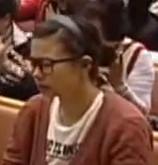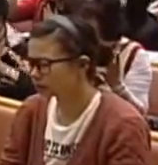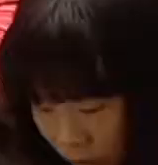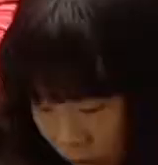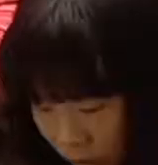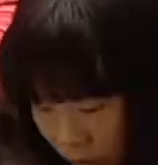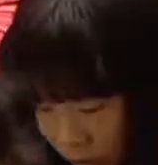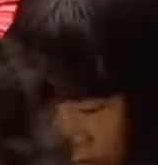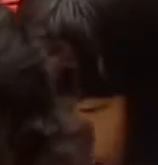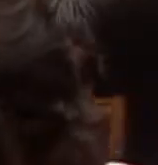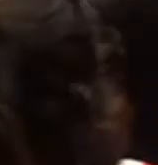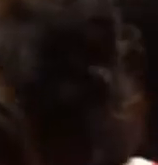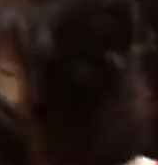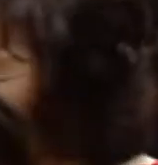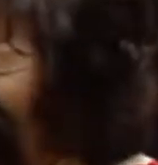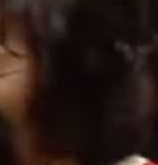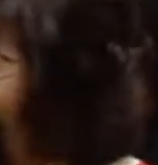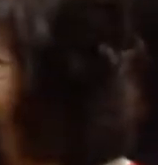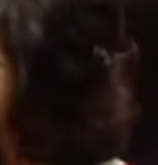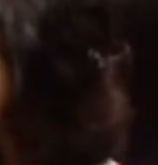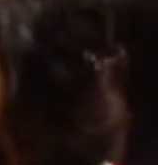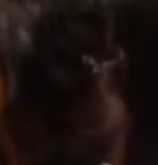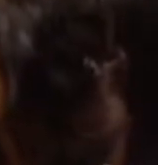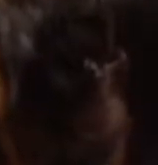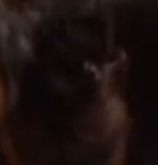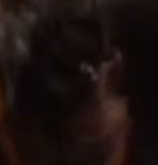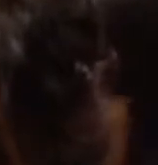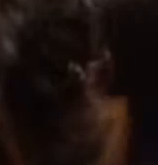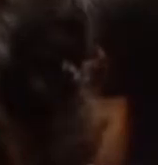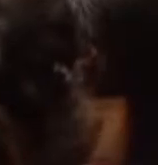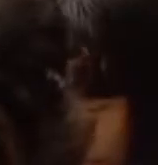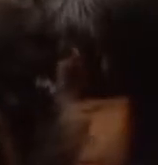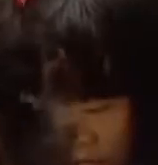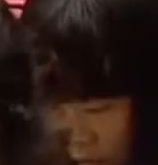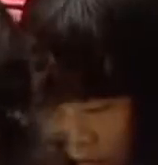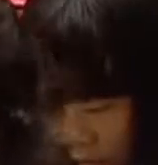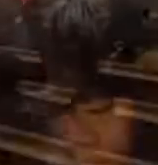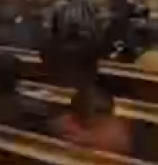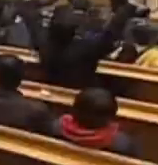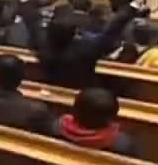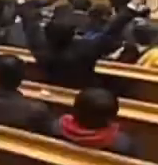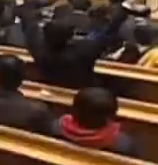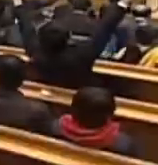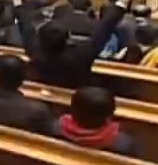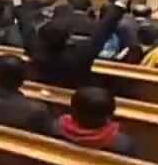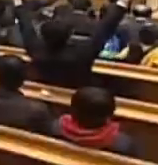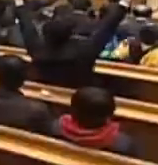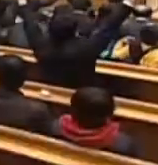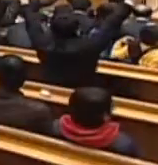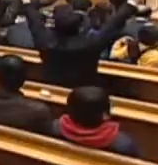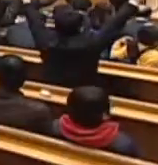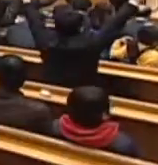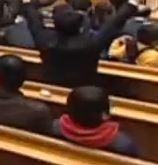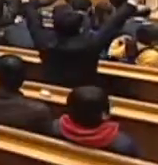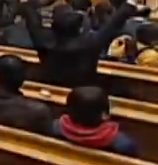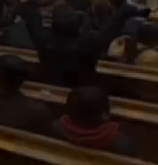아 아 최근 튜브 기대된 하나님을 에 뛰어들어 없어요